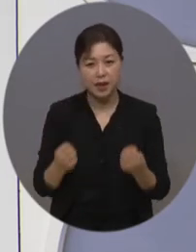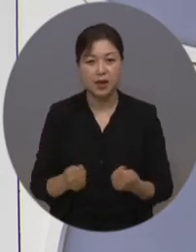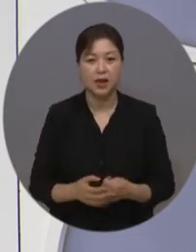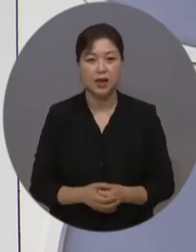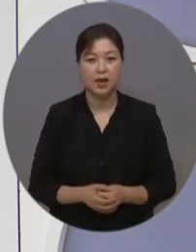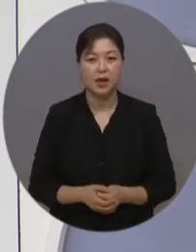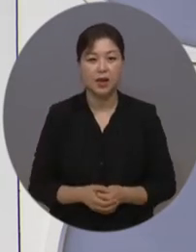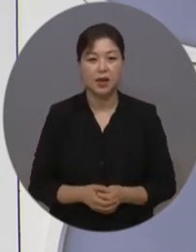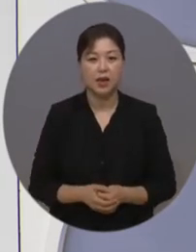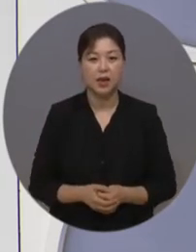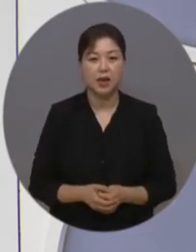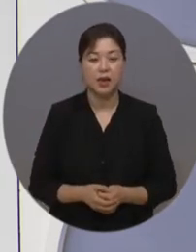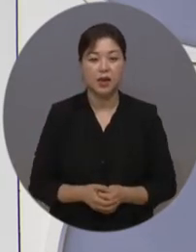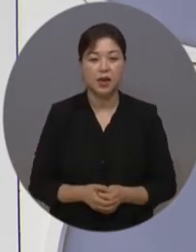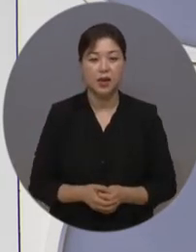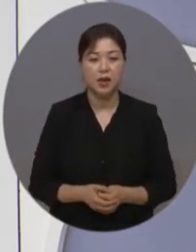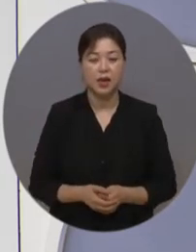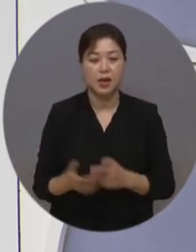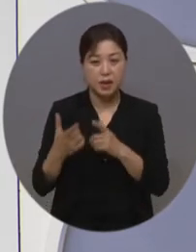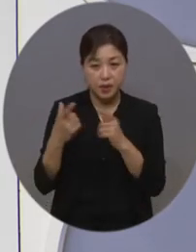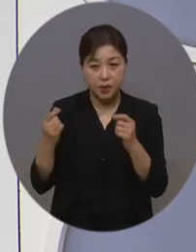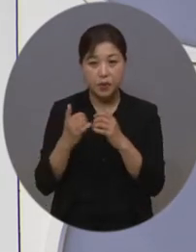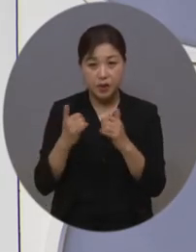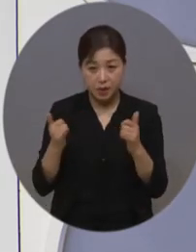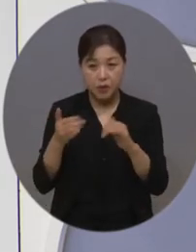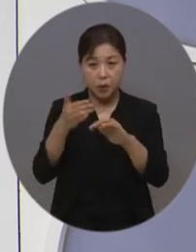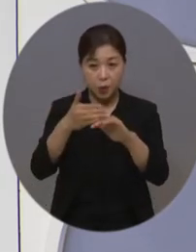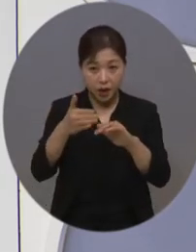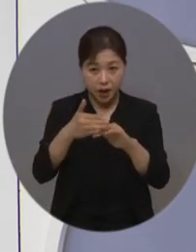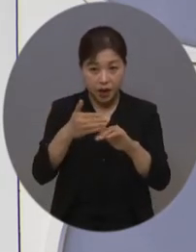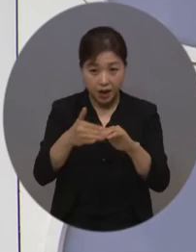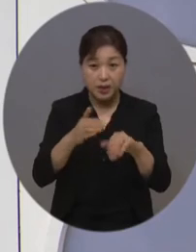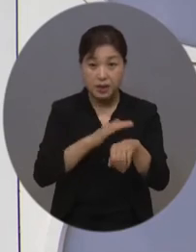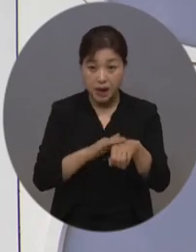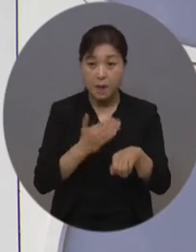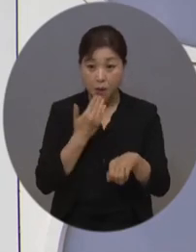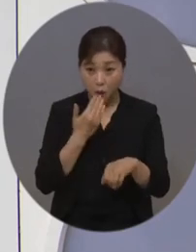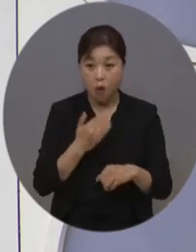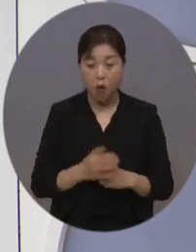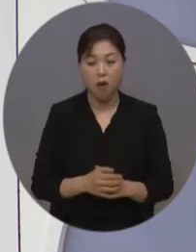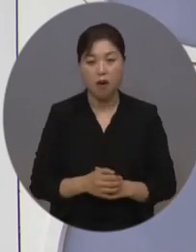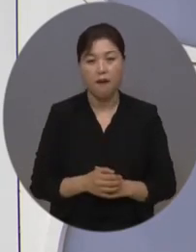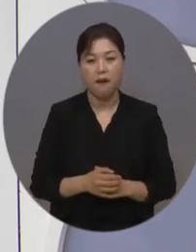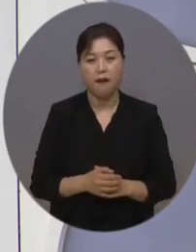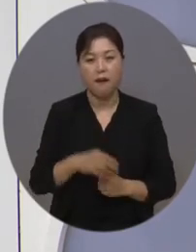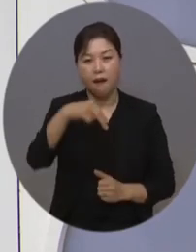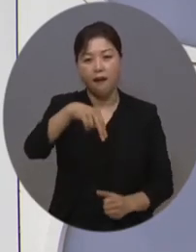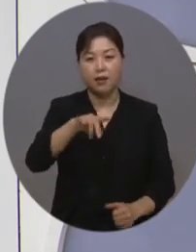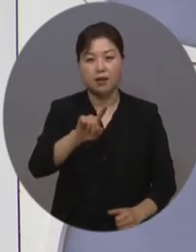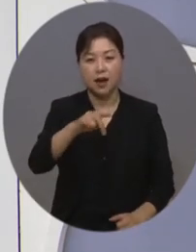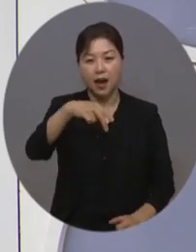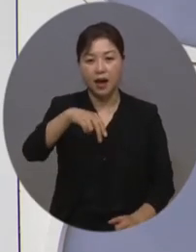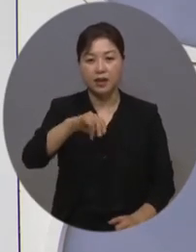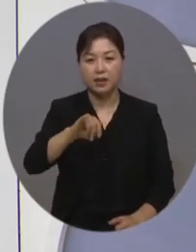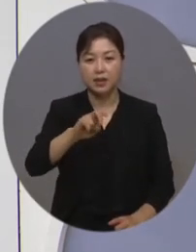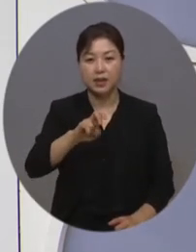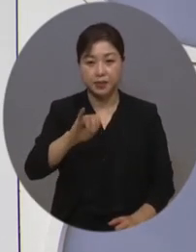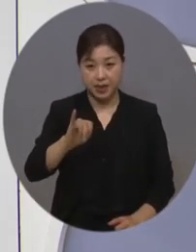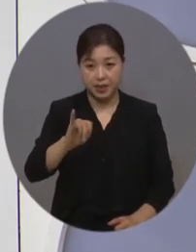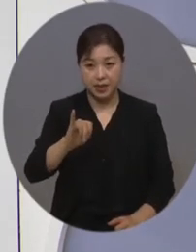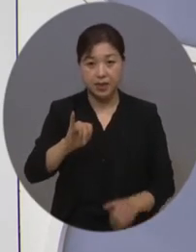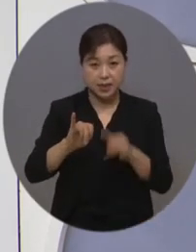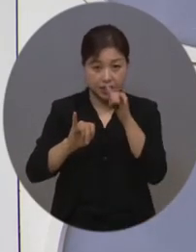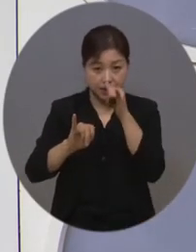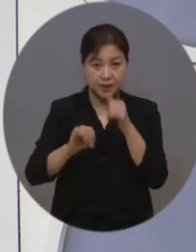그 중에 하나는 일본 사람들은 이 회를 잘 먹지 않습니까? 그렇죠. 예. 사시미 그래가지고. 예, 예. 그래서 요즘은요,